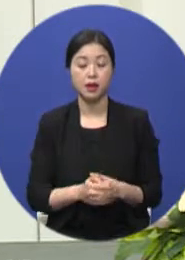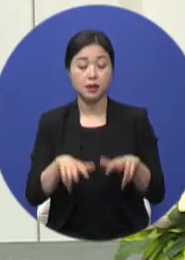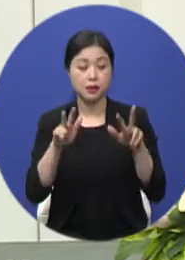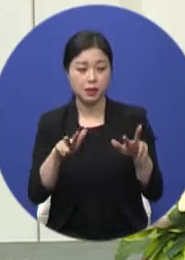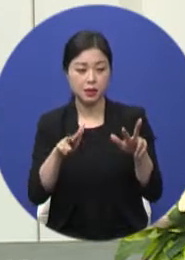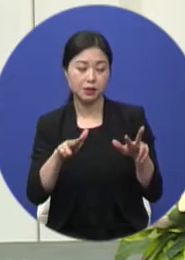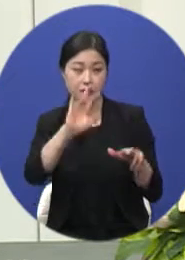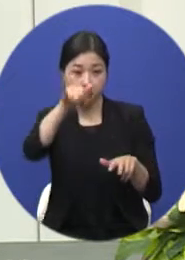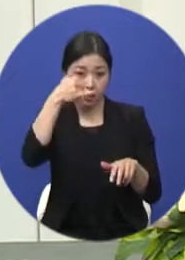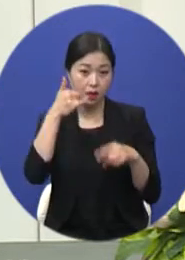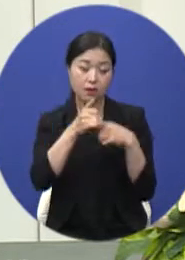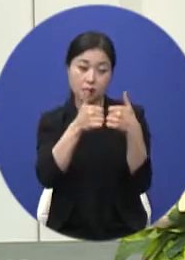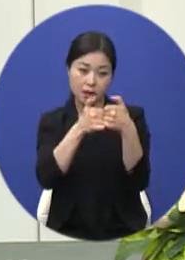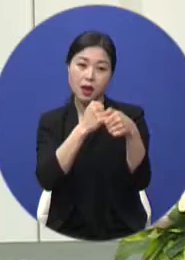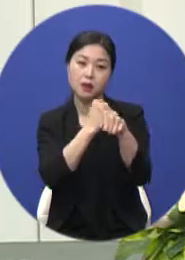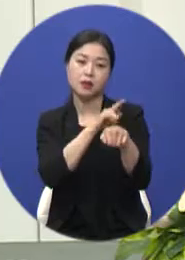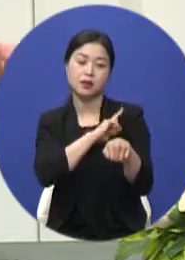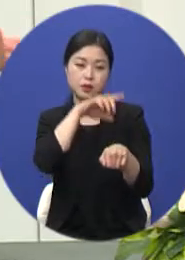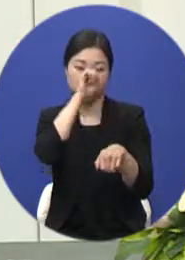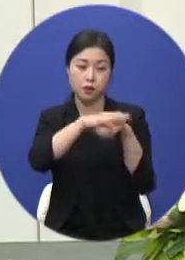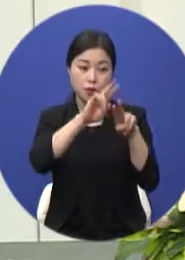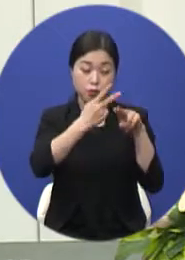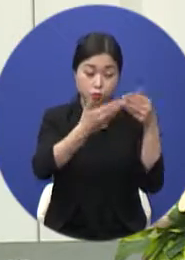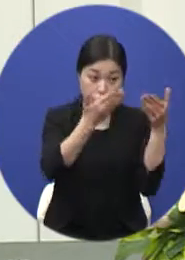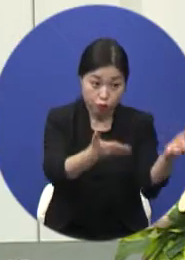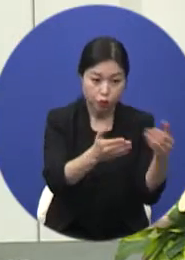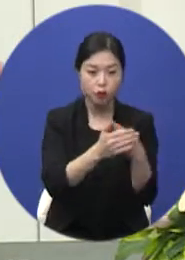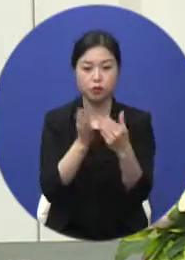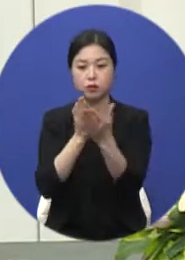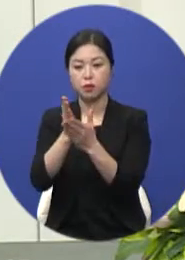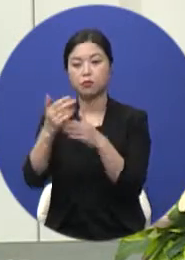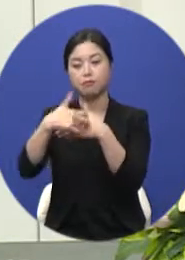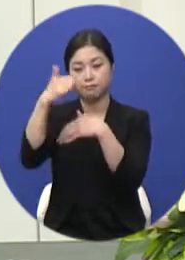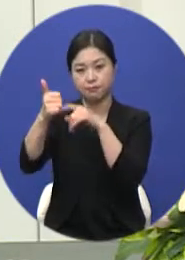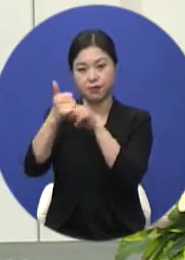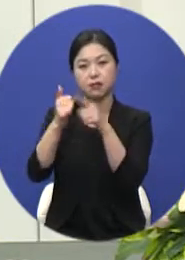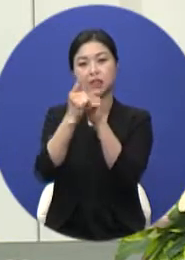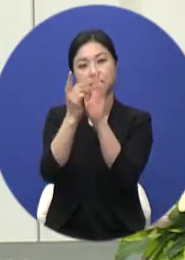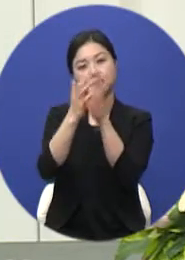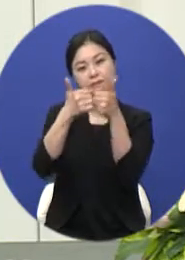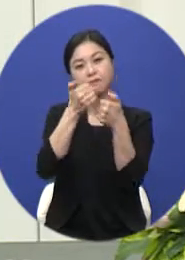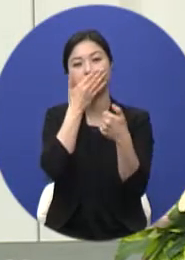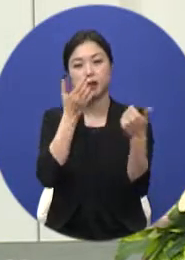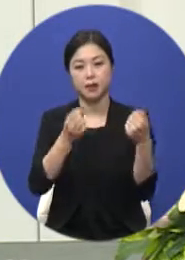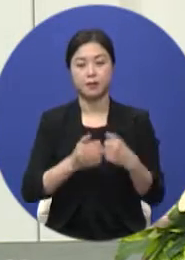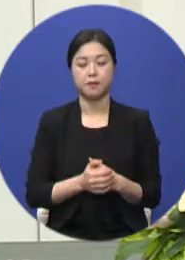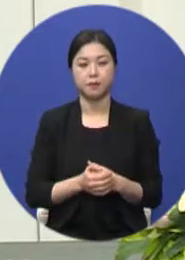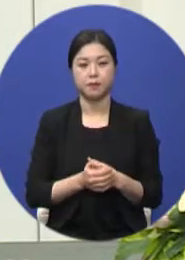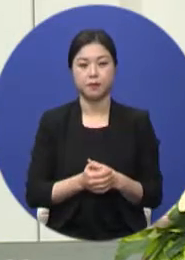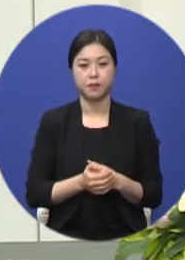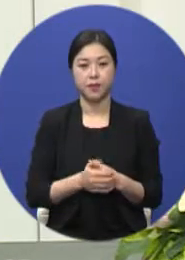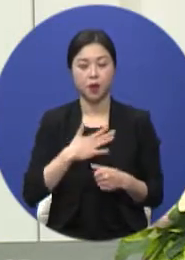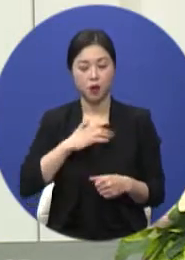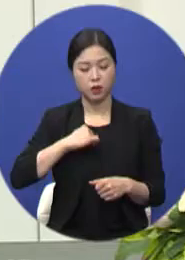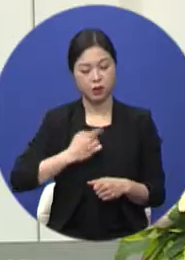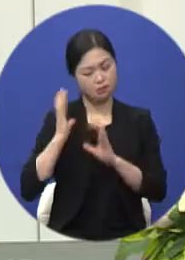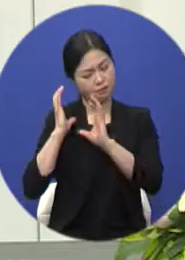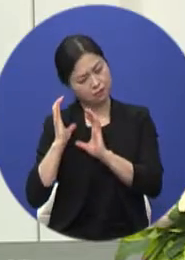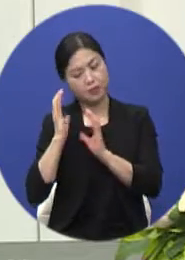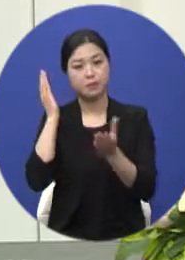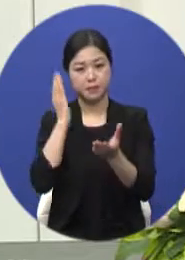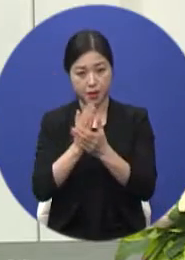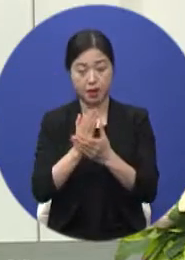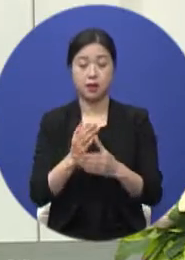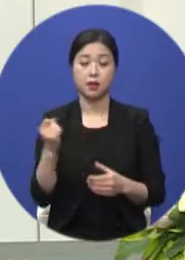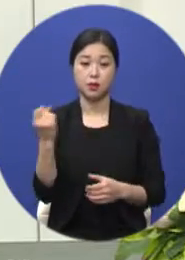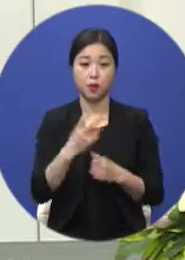전화 주시면 선물도 드리면서 전문가분들하고 직접 이렇게 상담을 해드릴 수가 있죠. 자, 혼자 짊어지고 가지 마십시오.